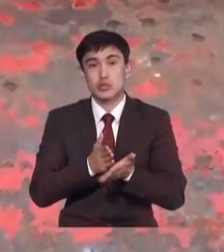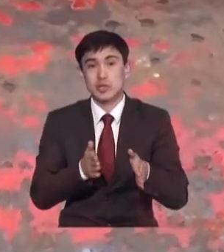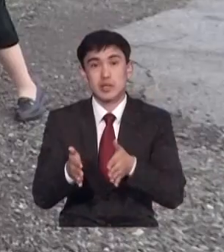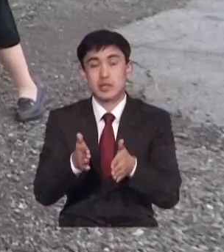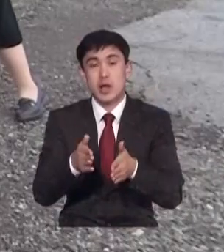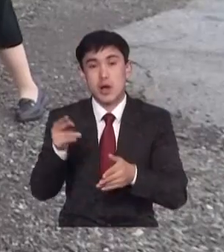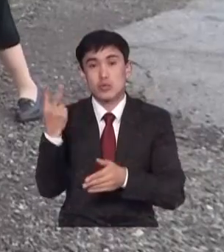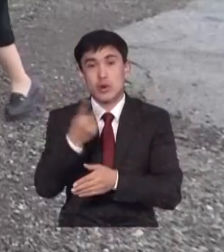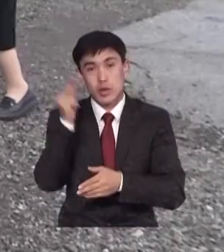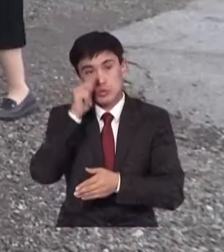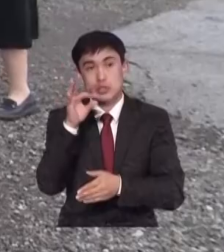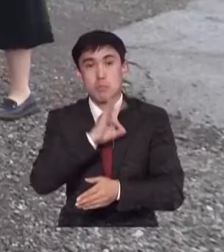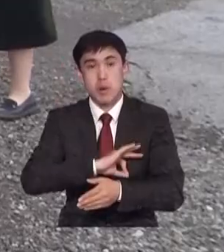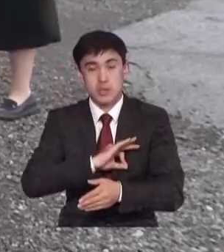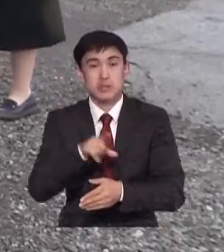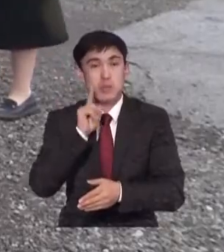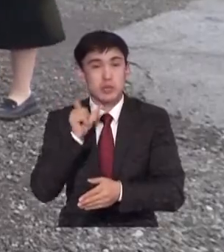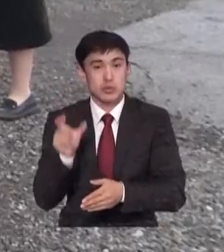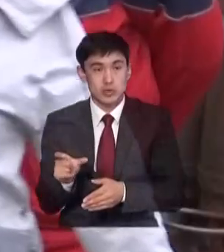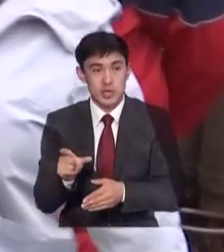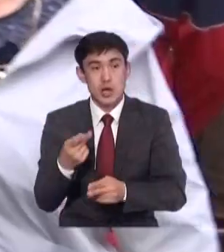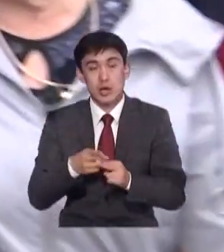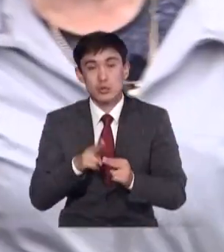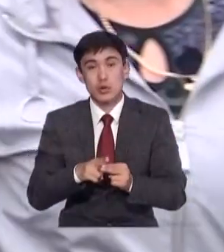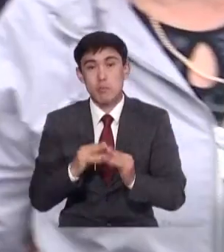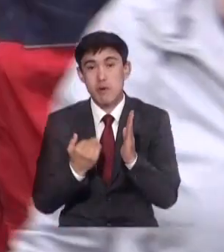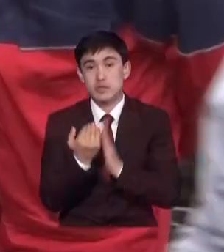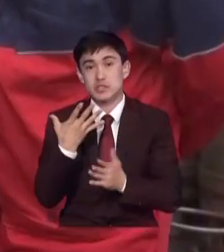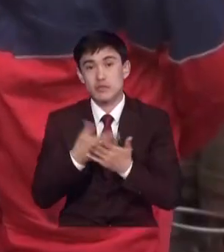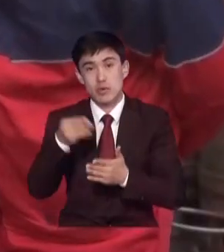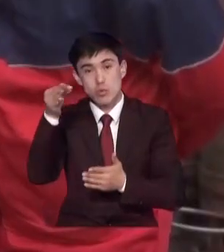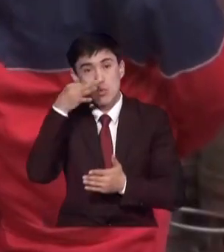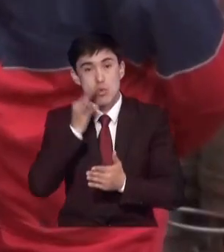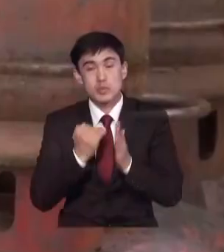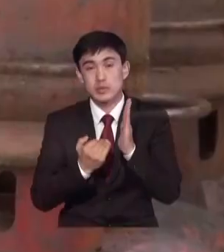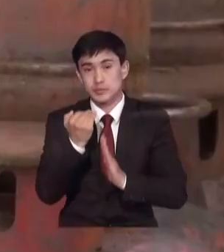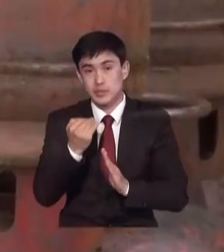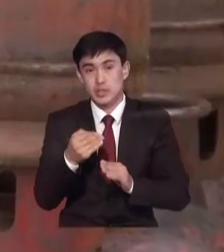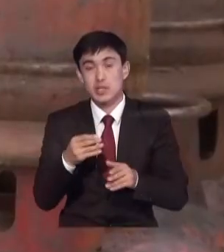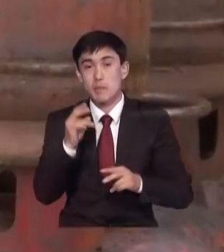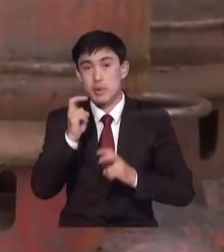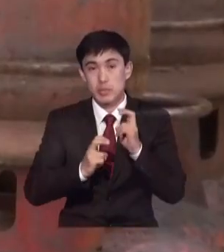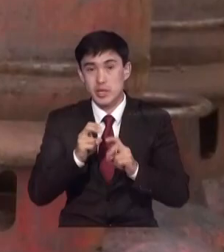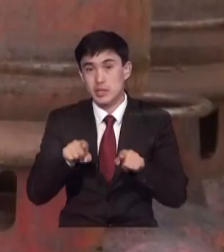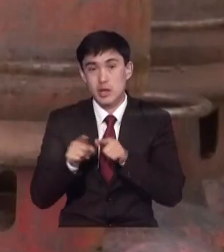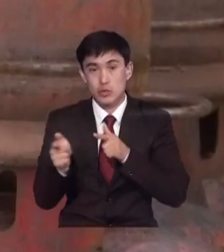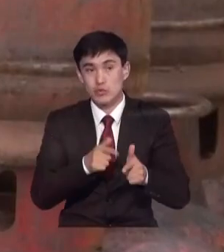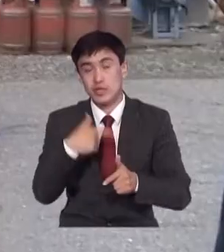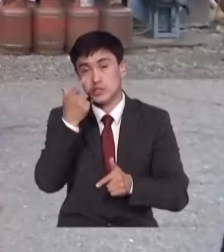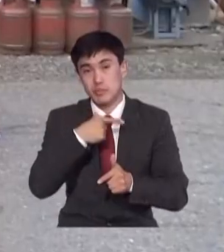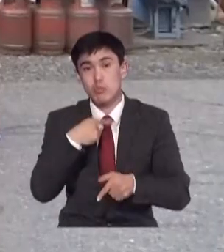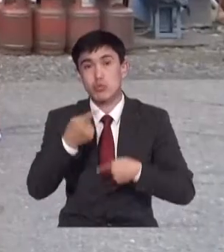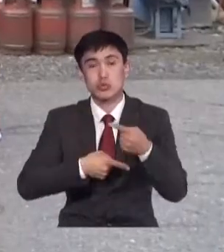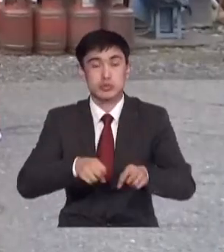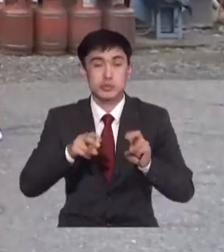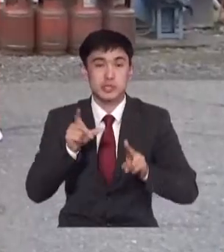дуального обучения полезно не только для молодых людей, которые повышают свои знания и набираются опыта, но и для предприятий, готовящих для себя